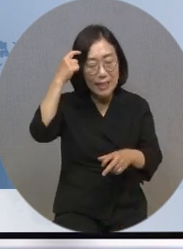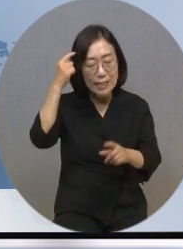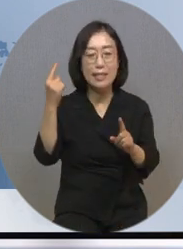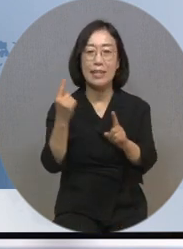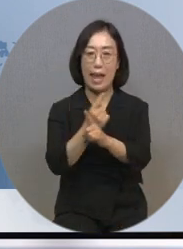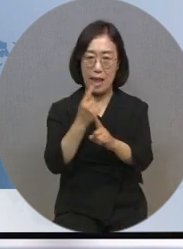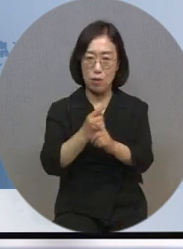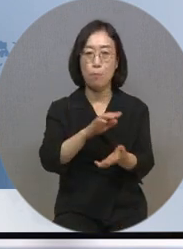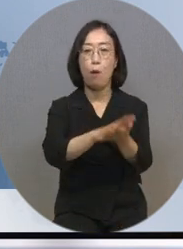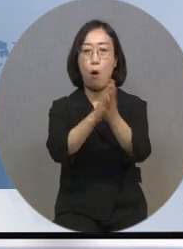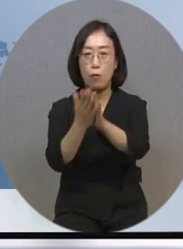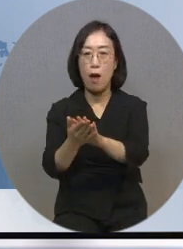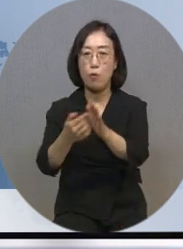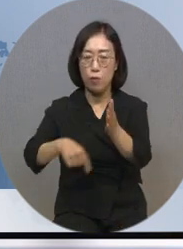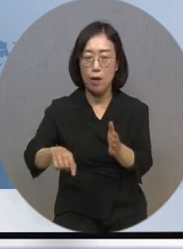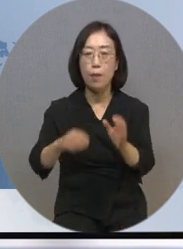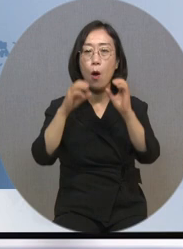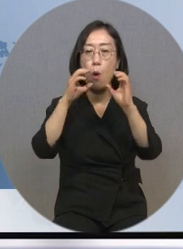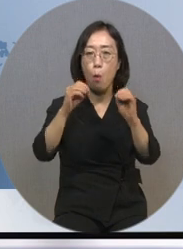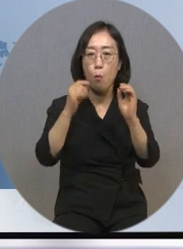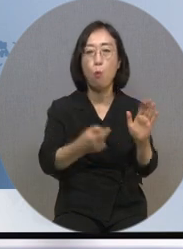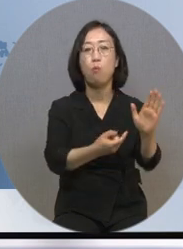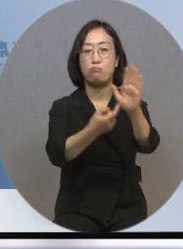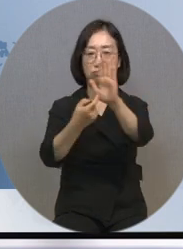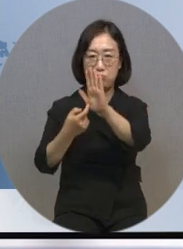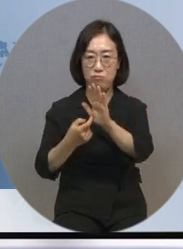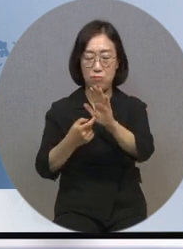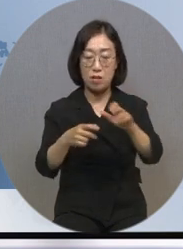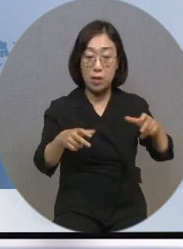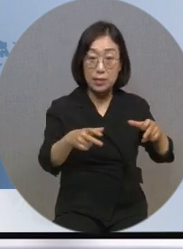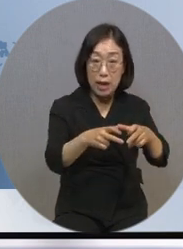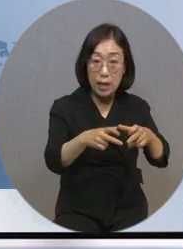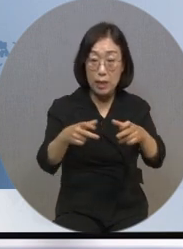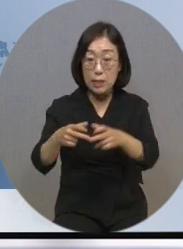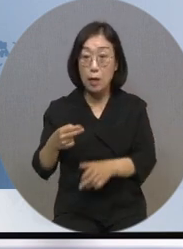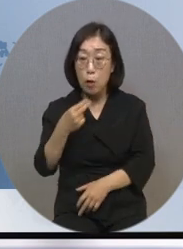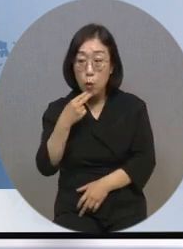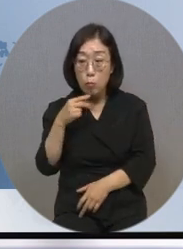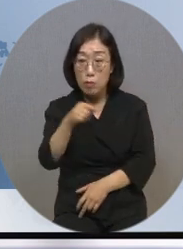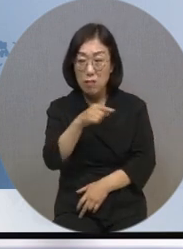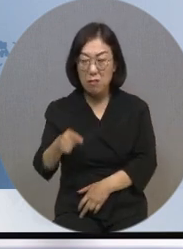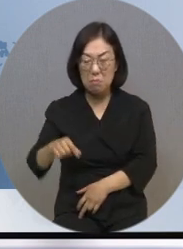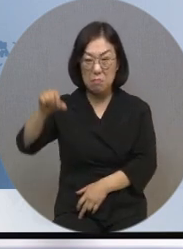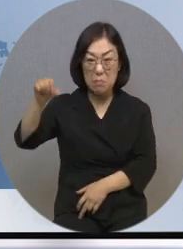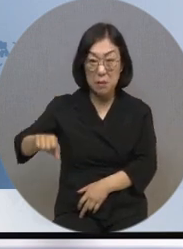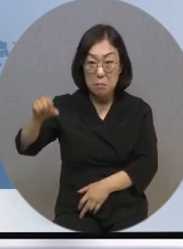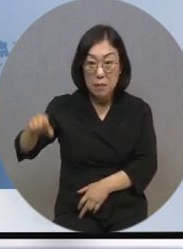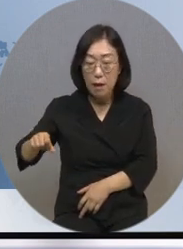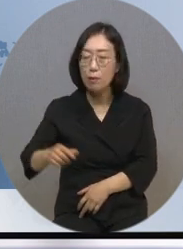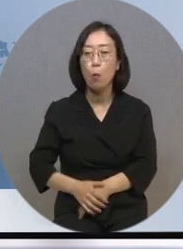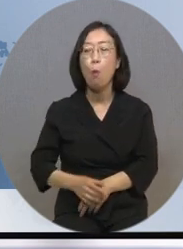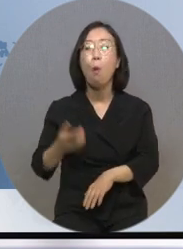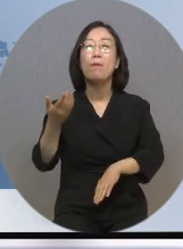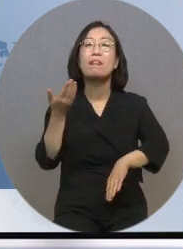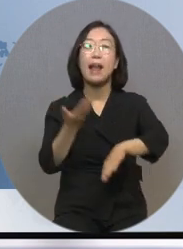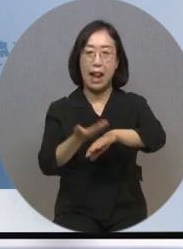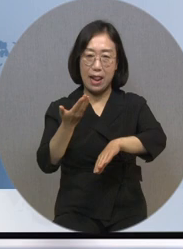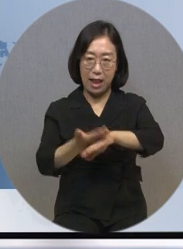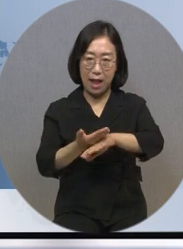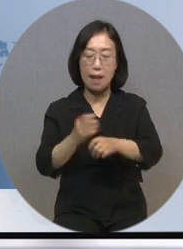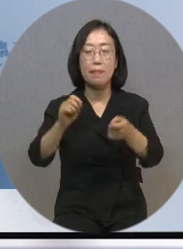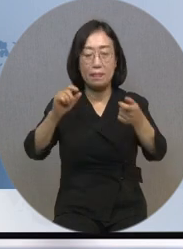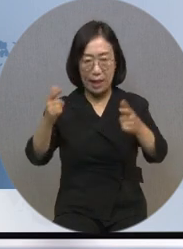캠페인이 열렸습니다. 장애인과 비장애인의 삶의 방식은 서로 틀린 것이 아니고 다른 것이란 메시지를